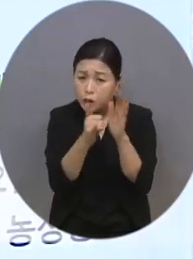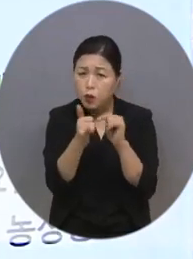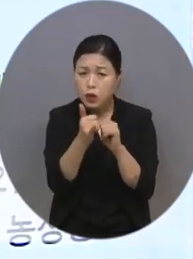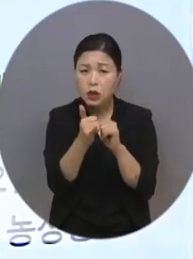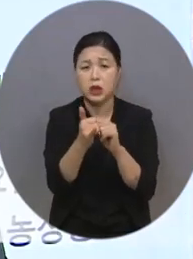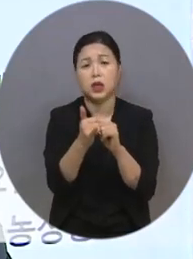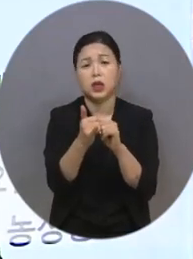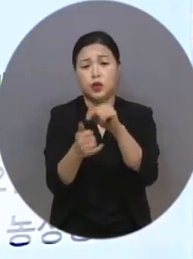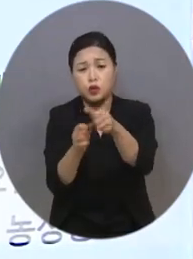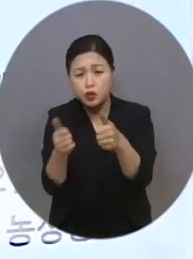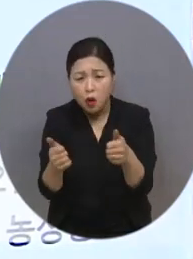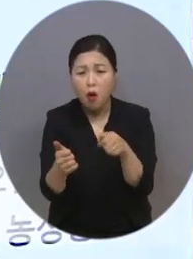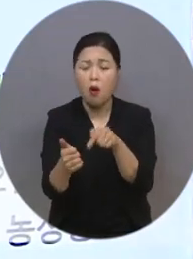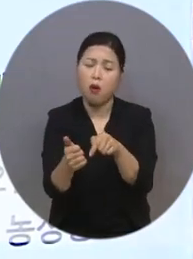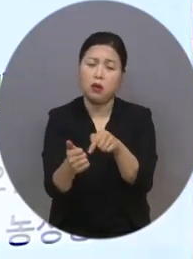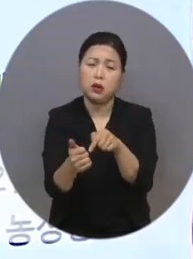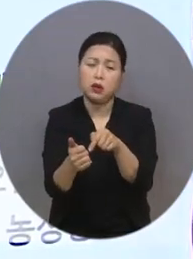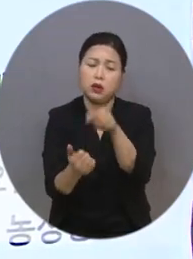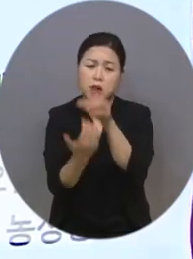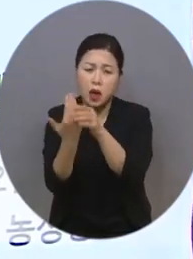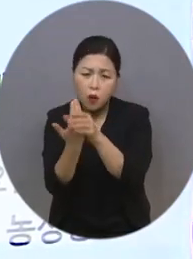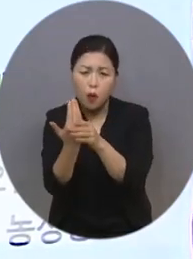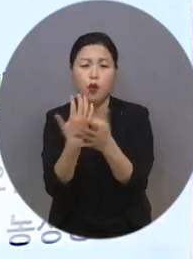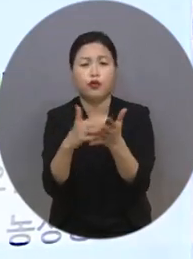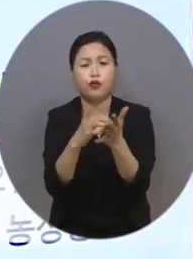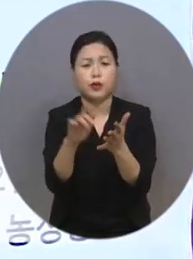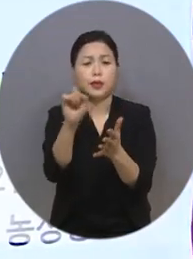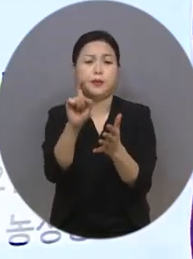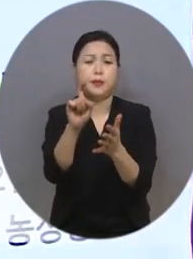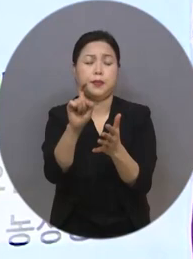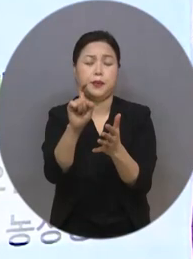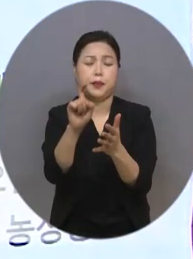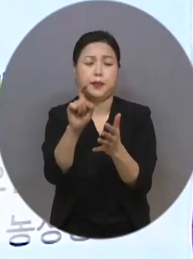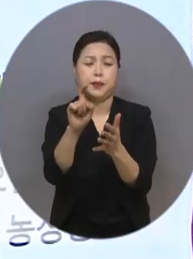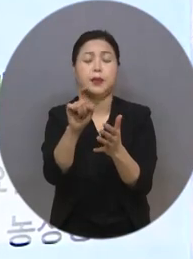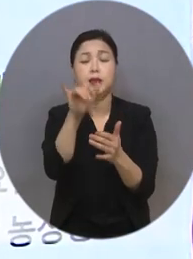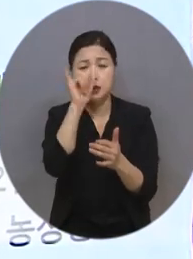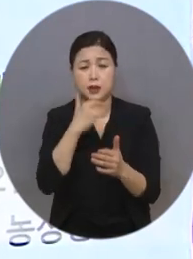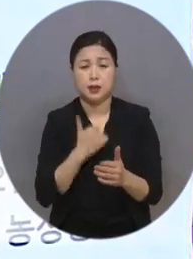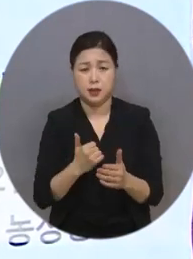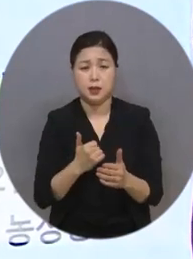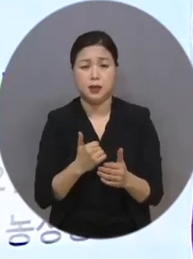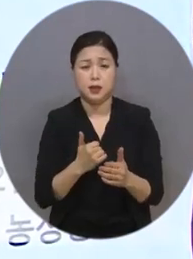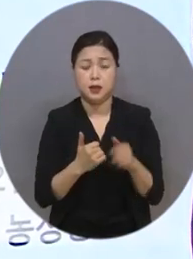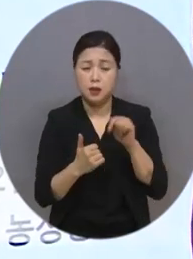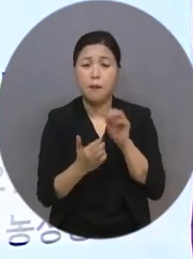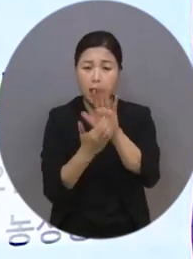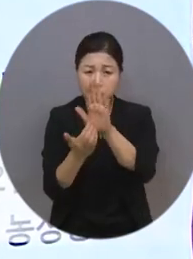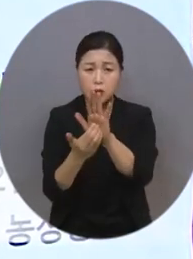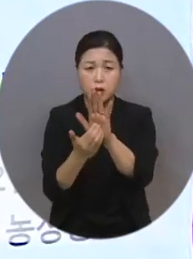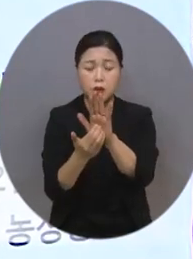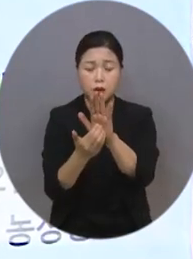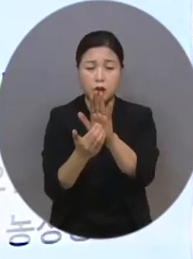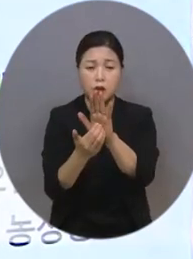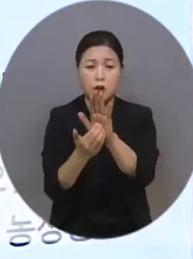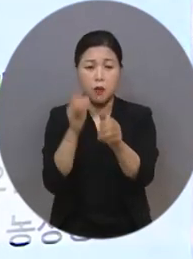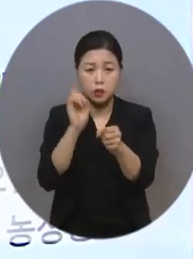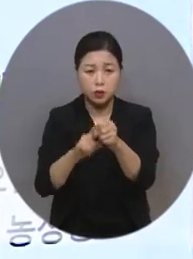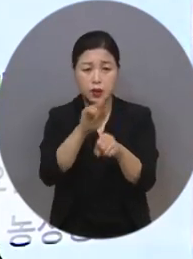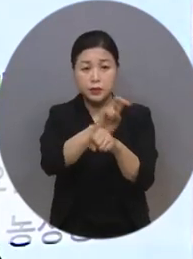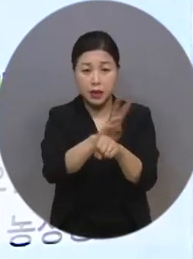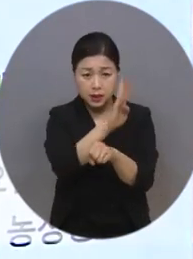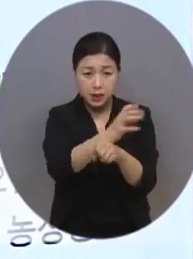넘는 참사가 있었습니다. 이런 일들을 막고자 저희들은 24시간